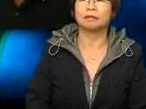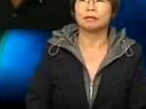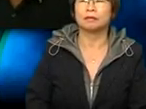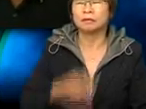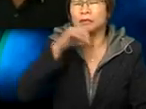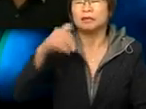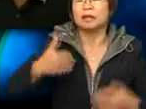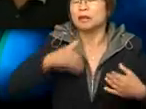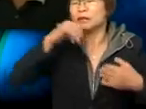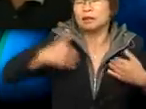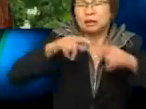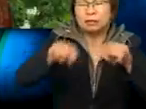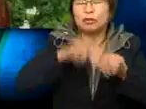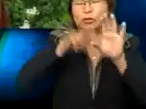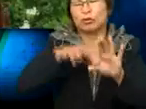Duduklah pakcik.